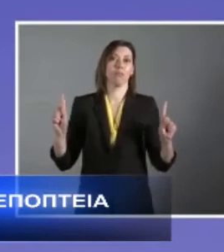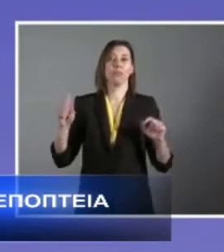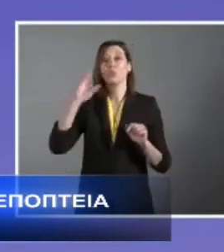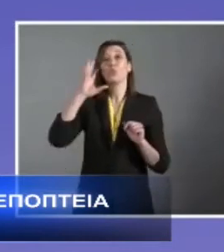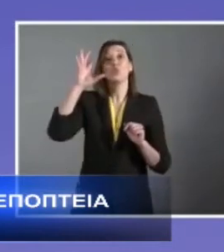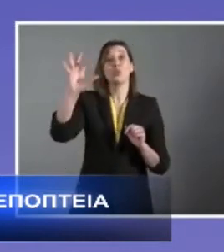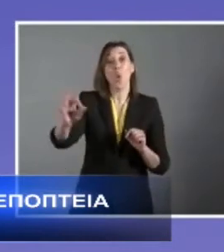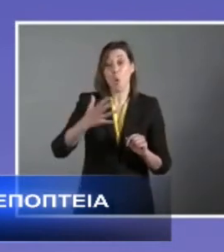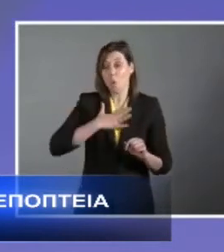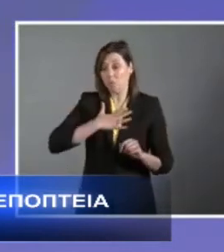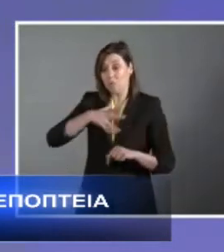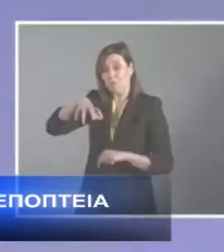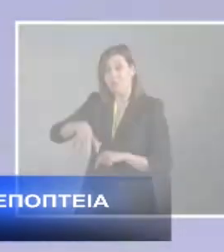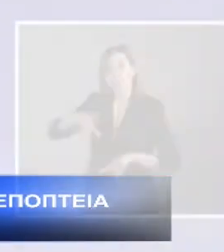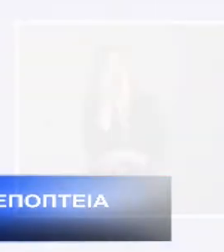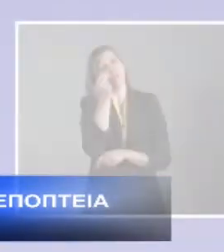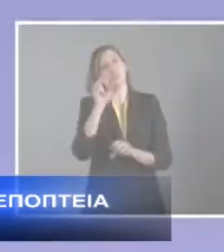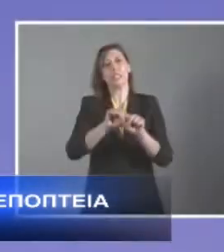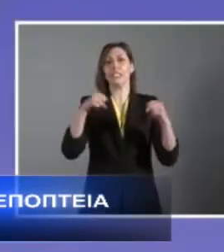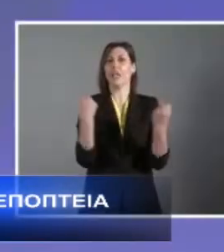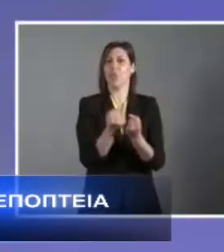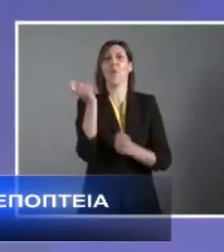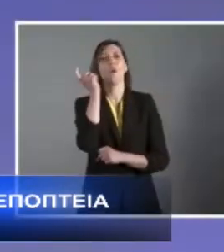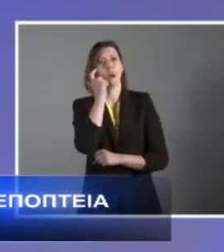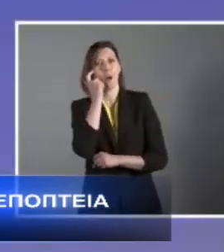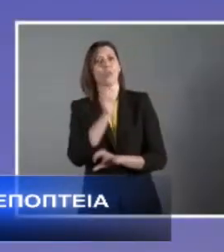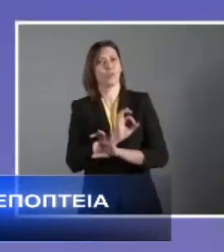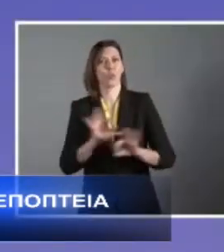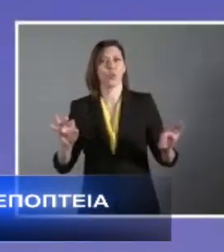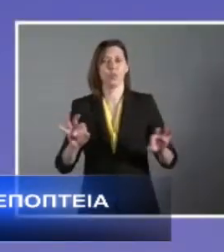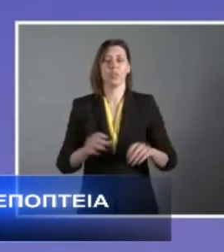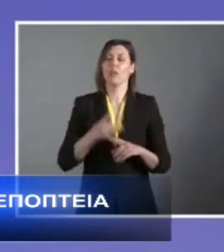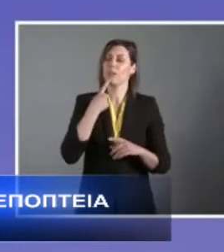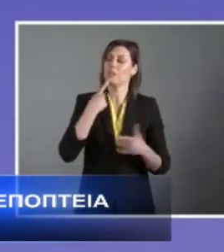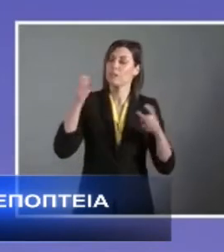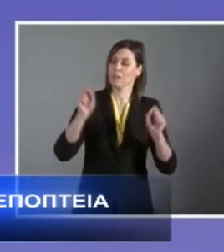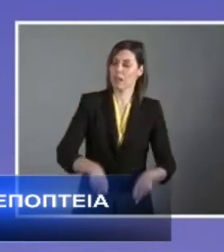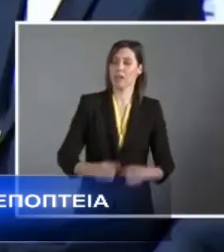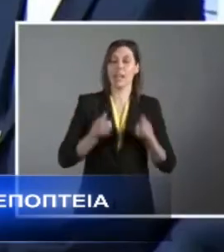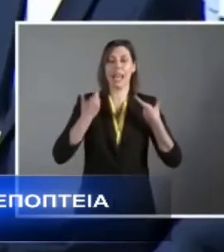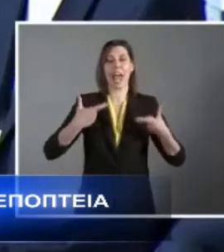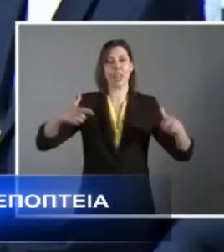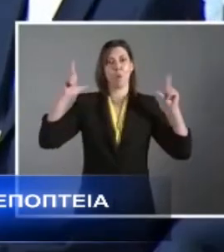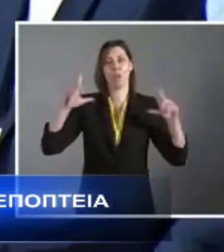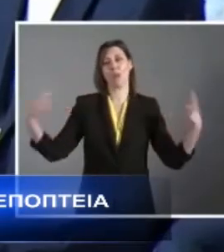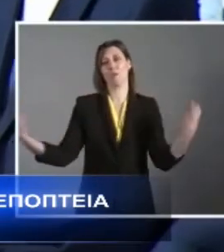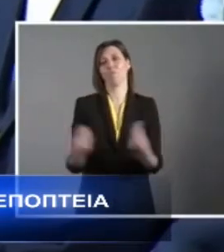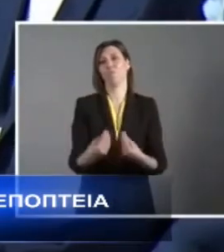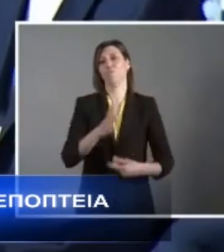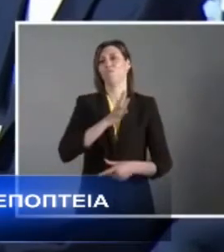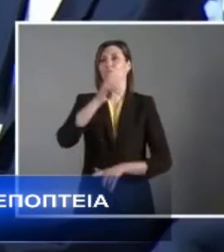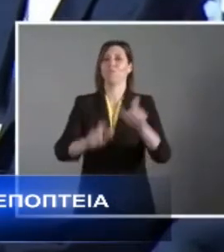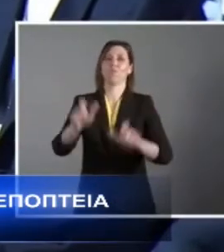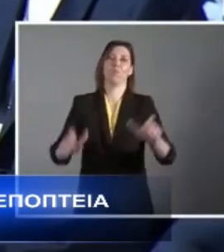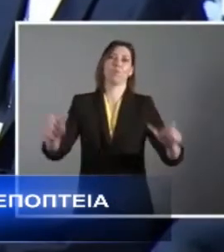την πατρίδα που τους αξίζει. Η Νέα Δημοκρατία είναι ένα κόμμα λαϊκό,